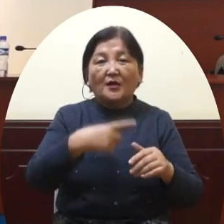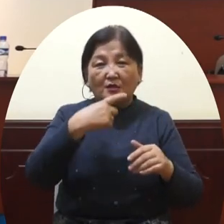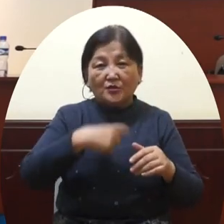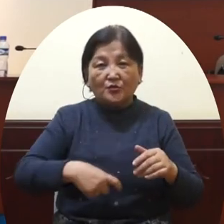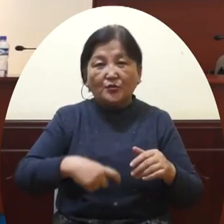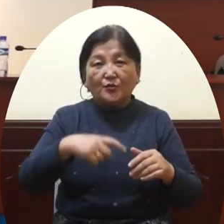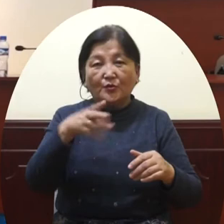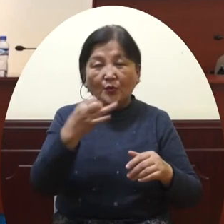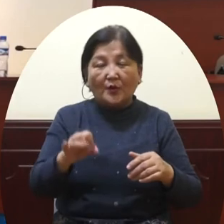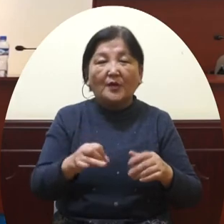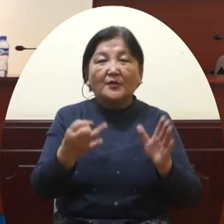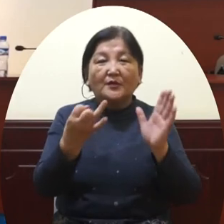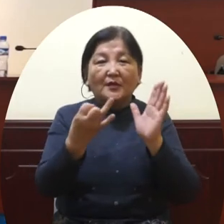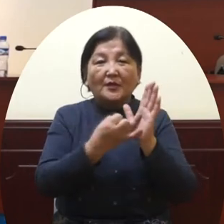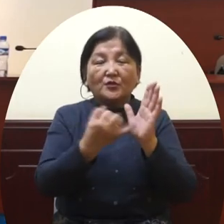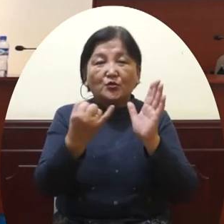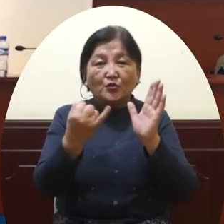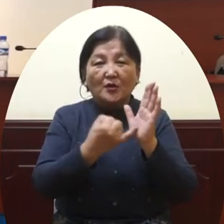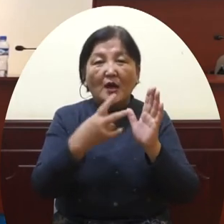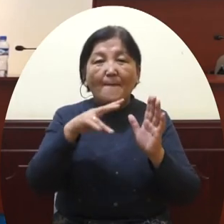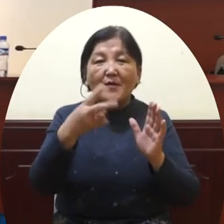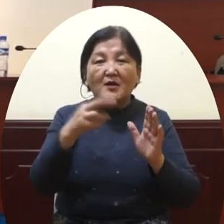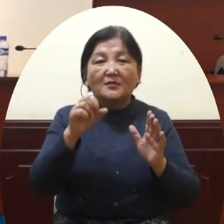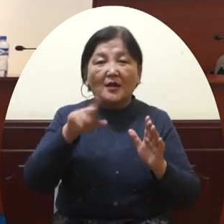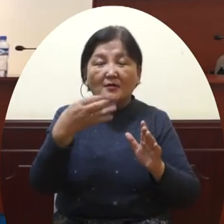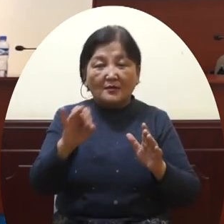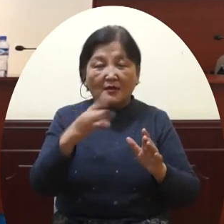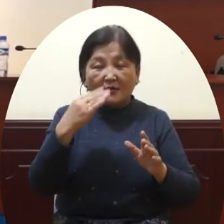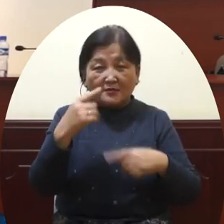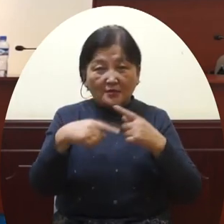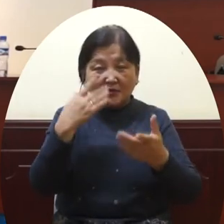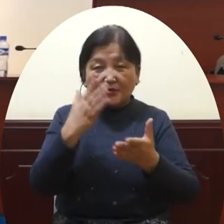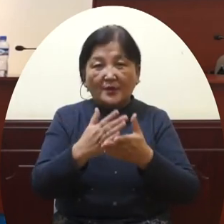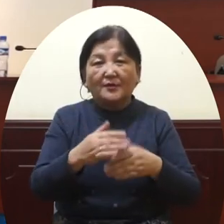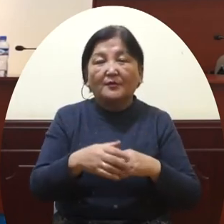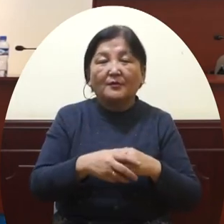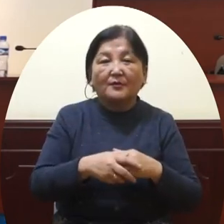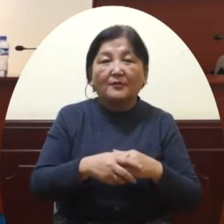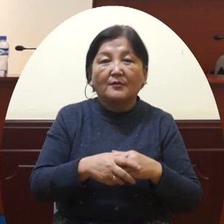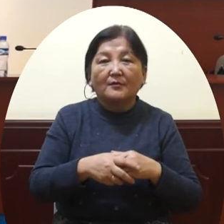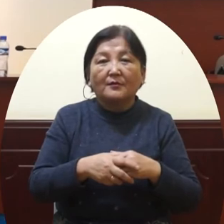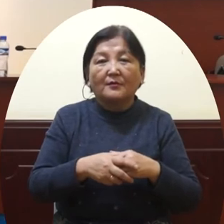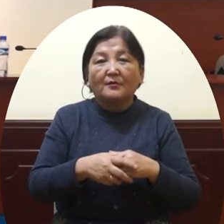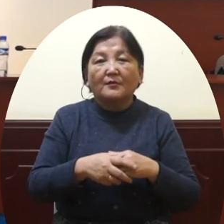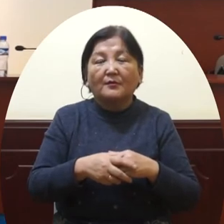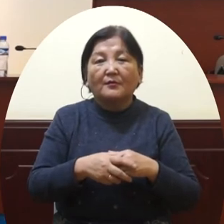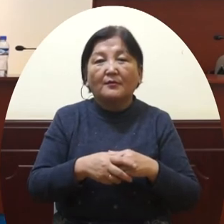Ну олон нийт тойрог 76 мандаттай гэсэн. Тэгээд одоо сонгуулийн үеийн хараа бол